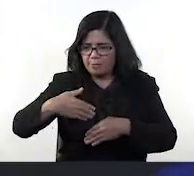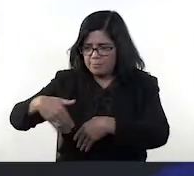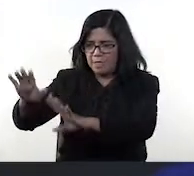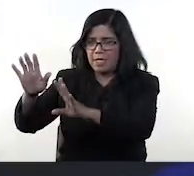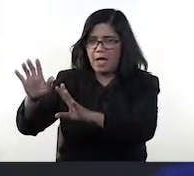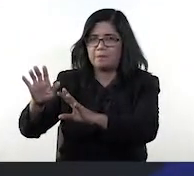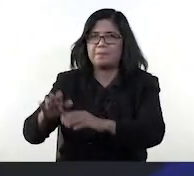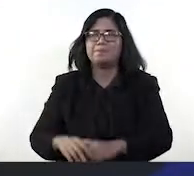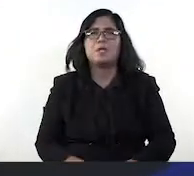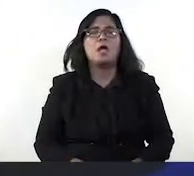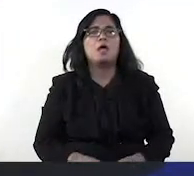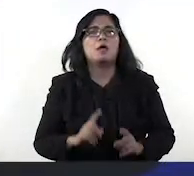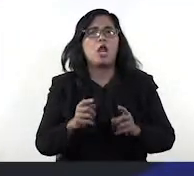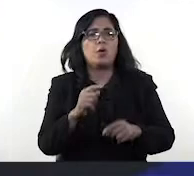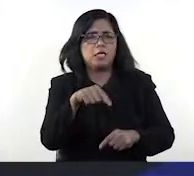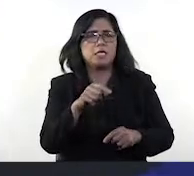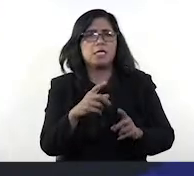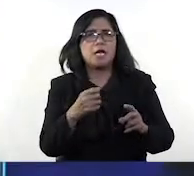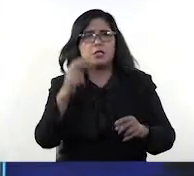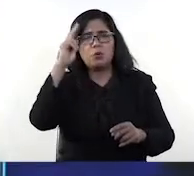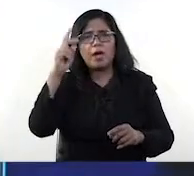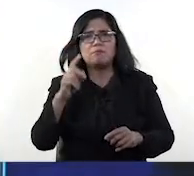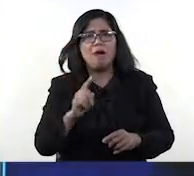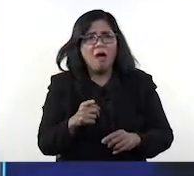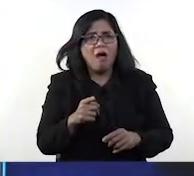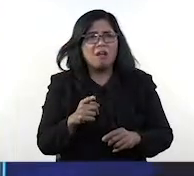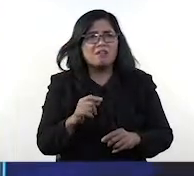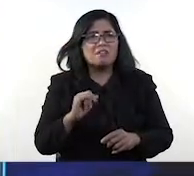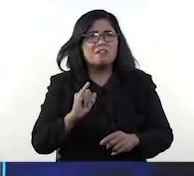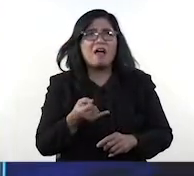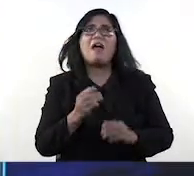tapi kalau ini dari Tuhan jangan-jangan kita bersalah di hadapannya